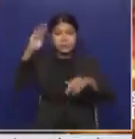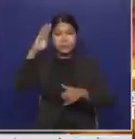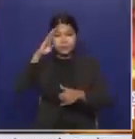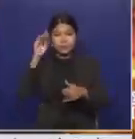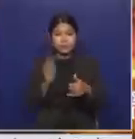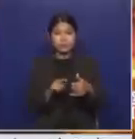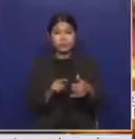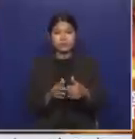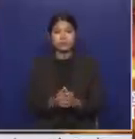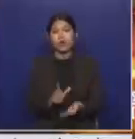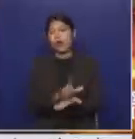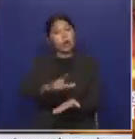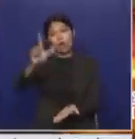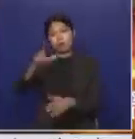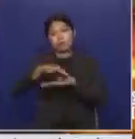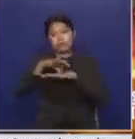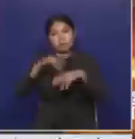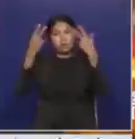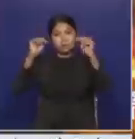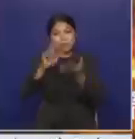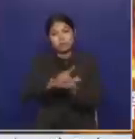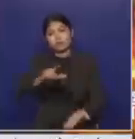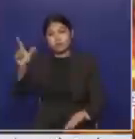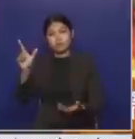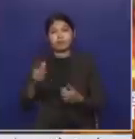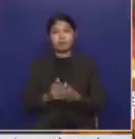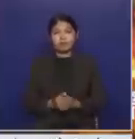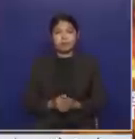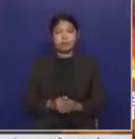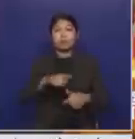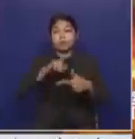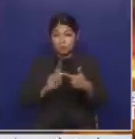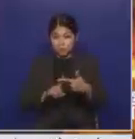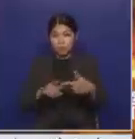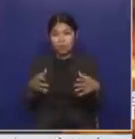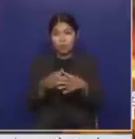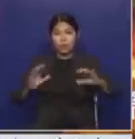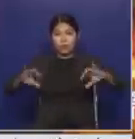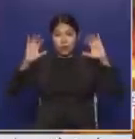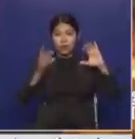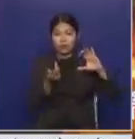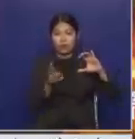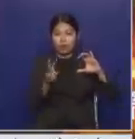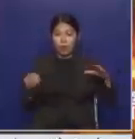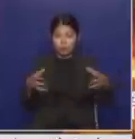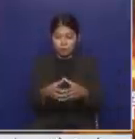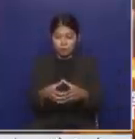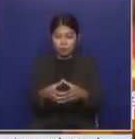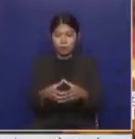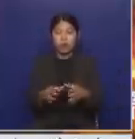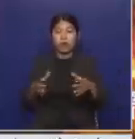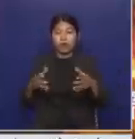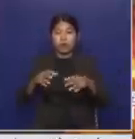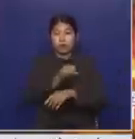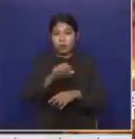เสียสละลาออกจากตำแหน่งนายกรัฐมนตรีรวมทั้งขอให้พรรคร่วมรัฐบาลได้พิจารณาพรตัว